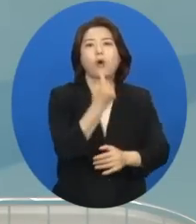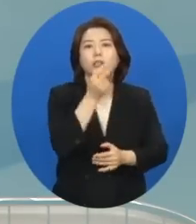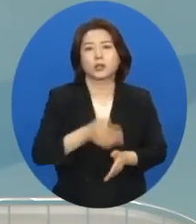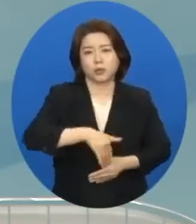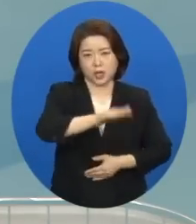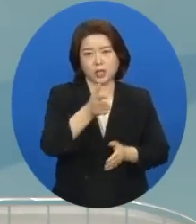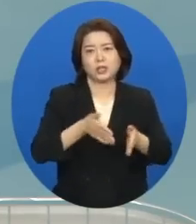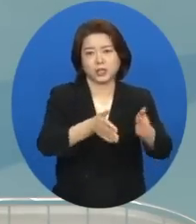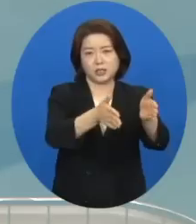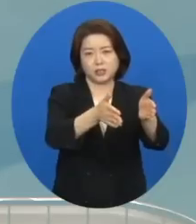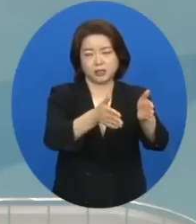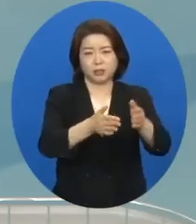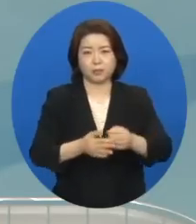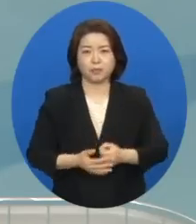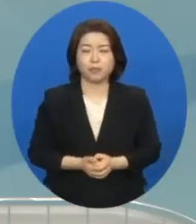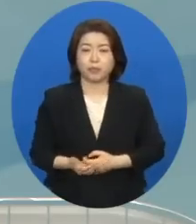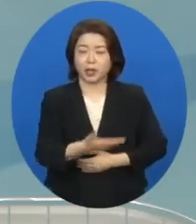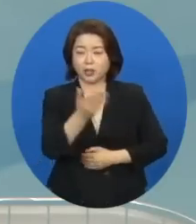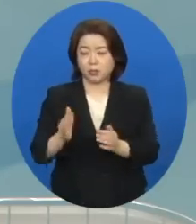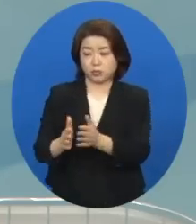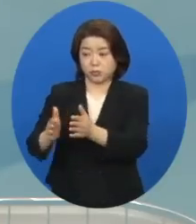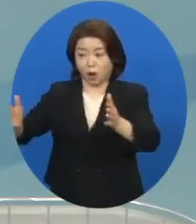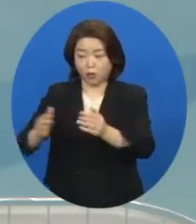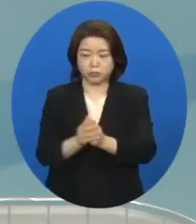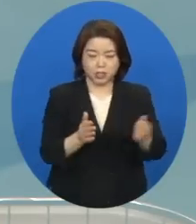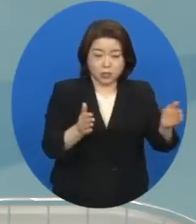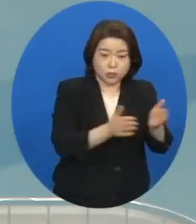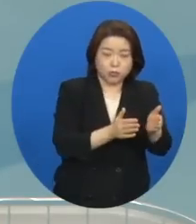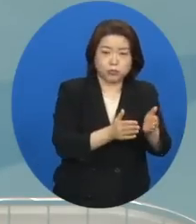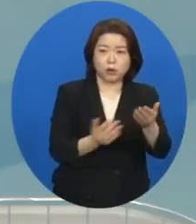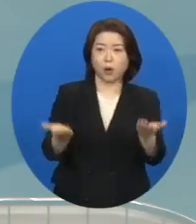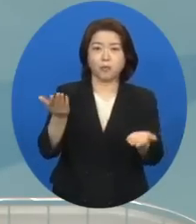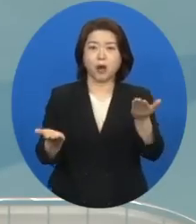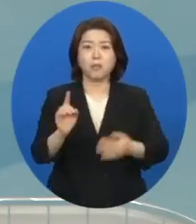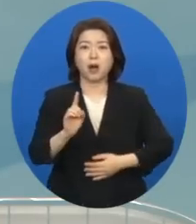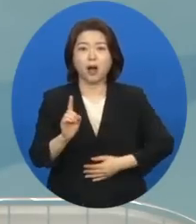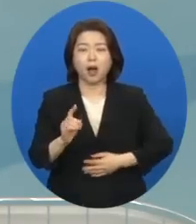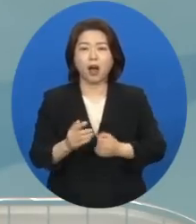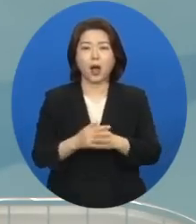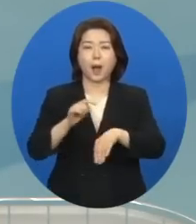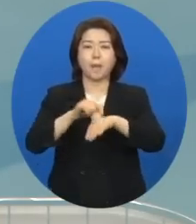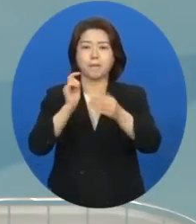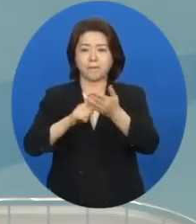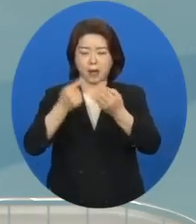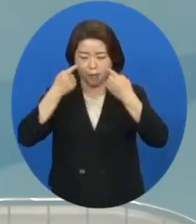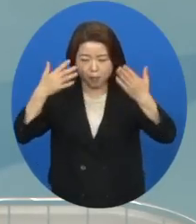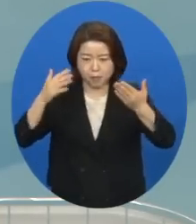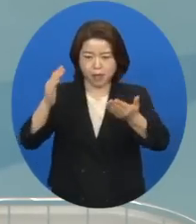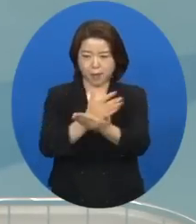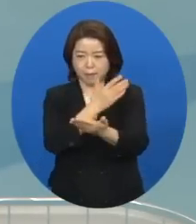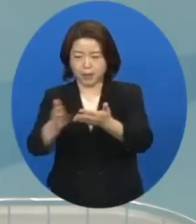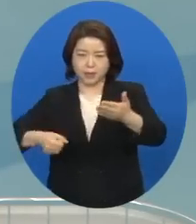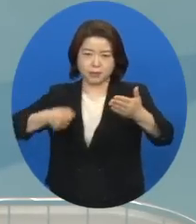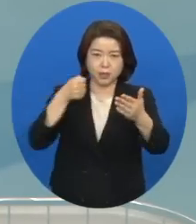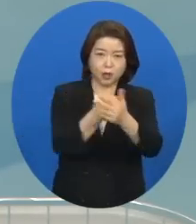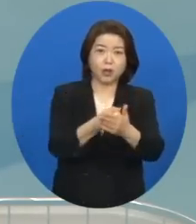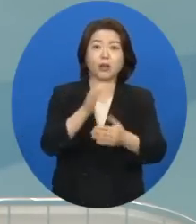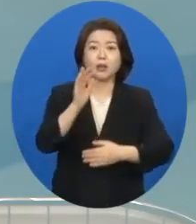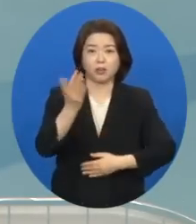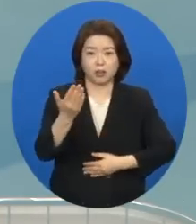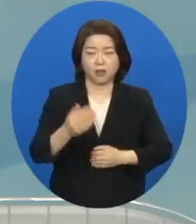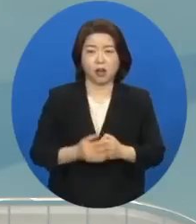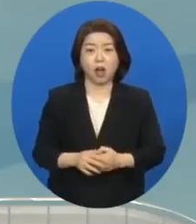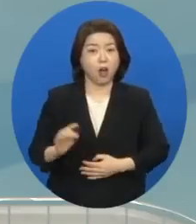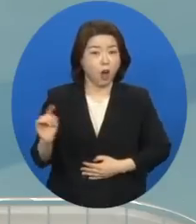여러분 중에 넓은 길과 좁은 길이 있는데 이제 마음이 딱 분명하게 정해져서